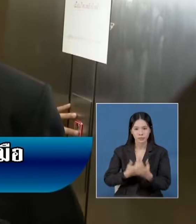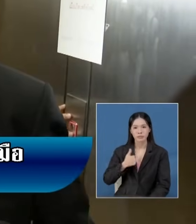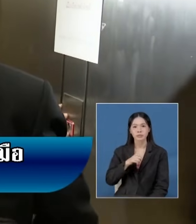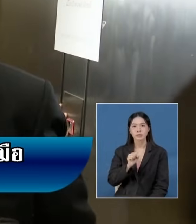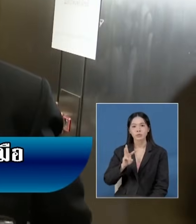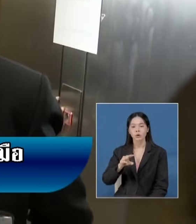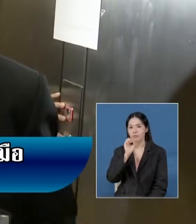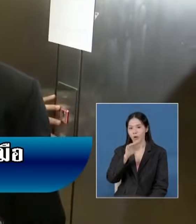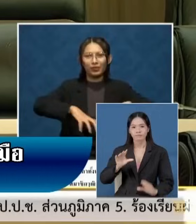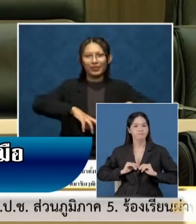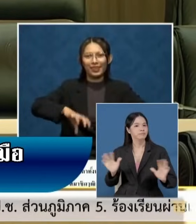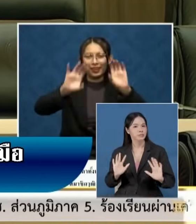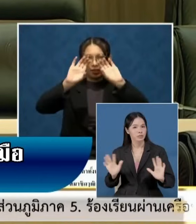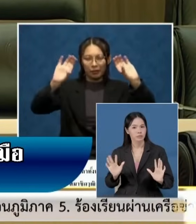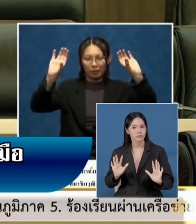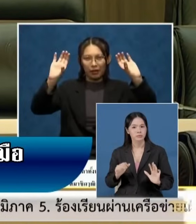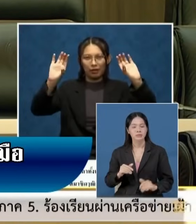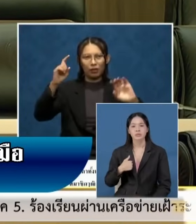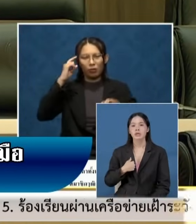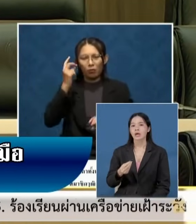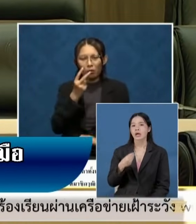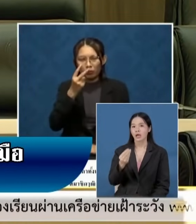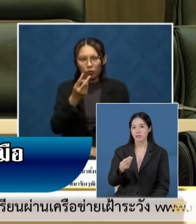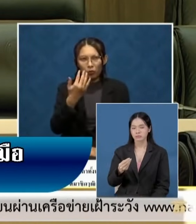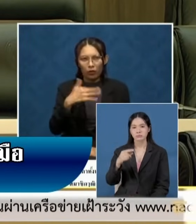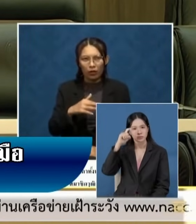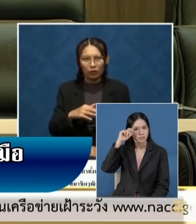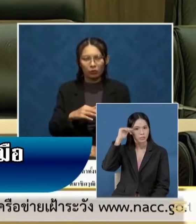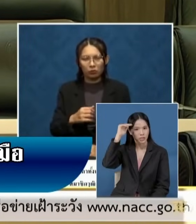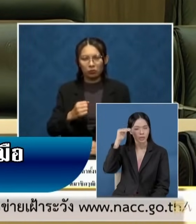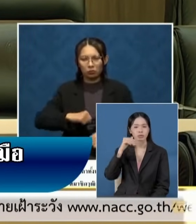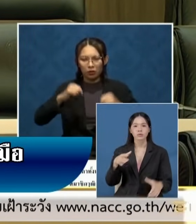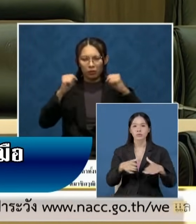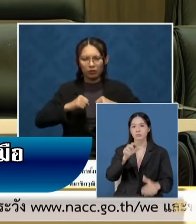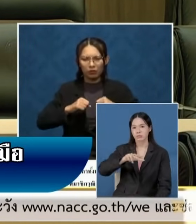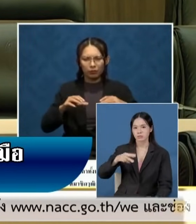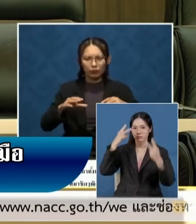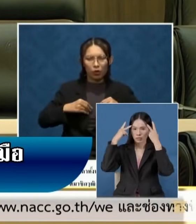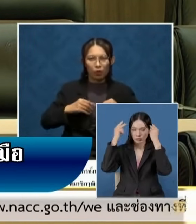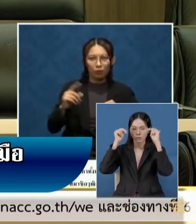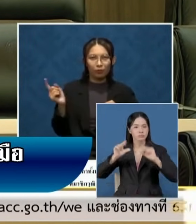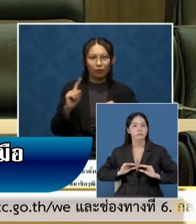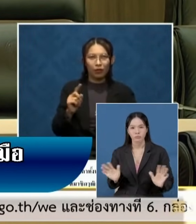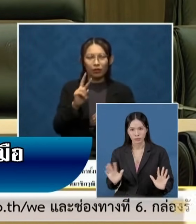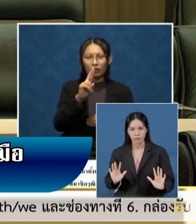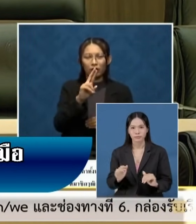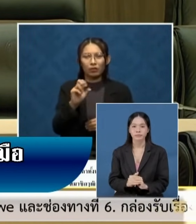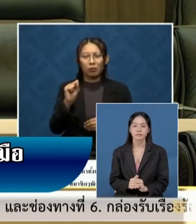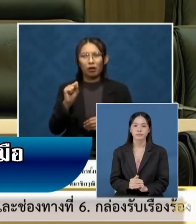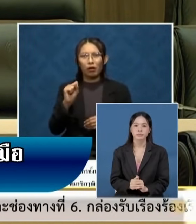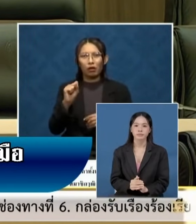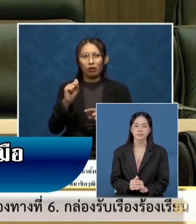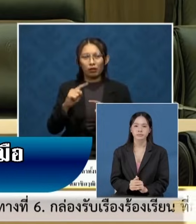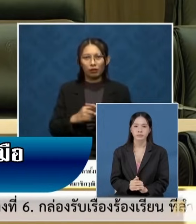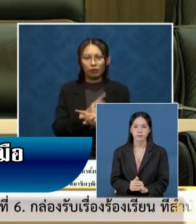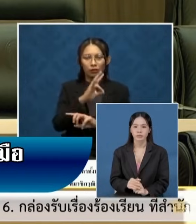ายนะคะบอกว่าไม่เห็นชอบกับการโหวตให้นายเศรษฐาทวีสินแคนดิเดตพรรคเพื่อไทยนั่งนายกรัฐมนตรีนั่นเองนะคะแต่ในส่วนของพ